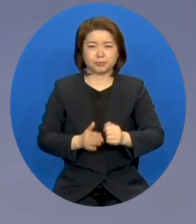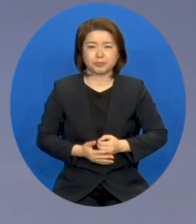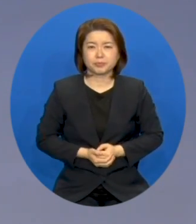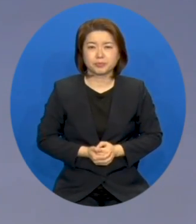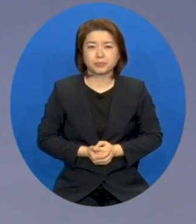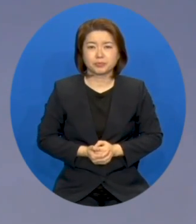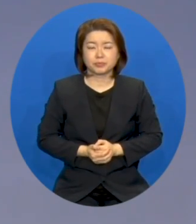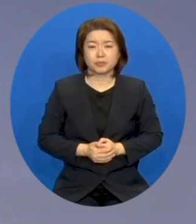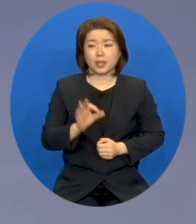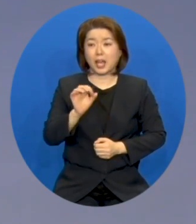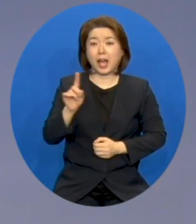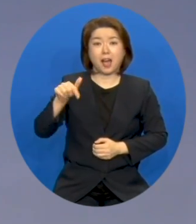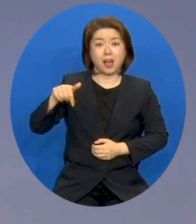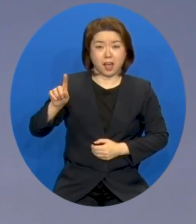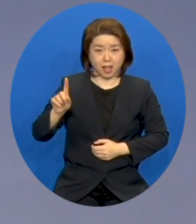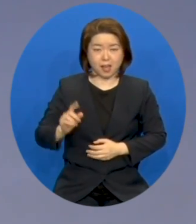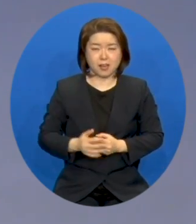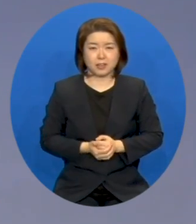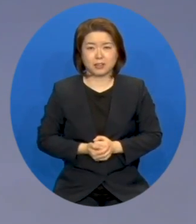아가는